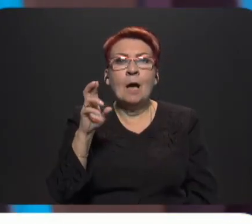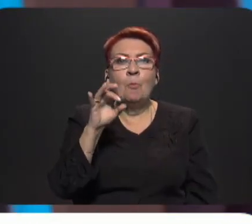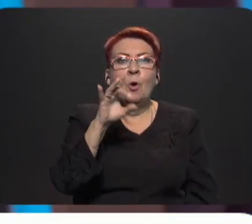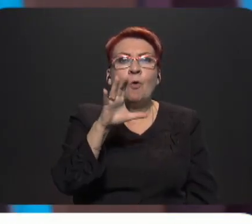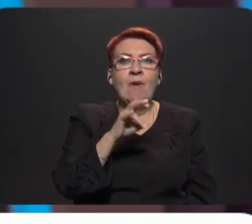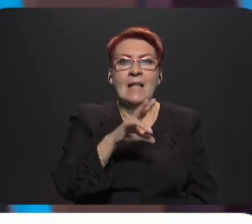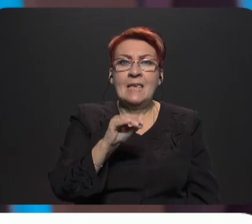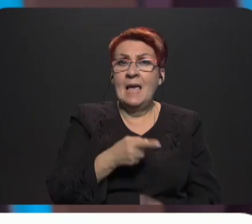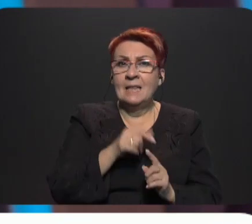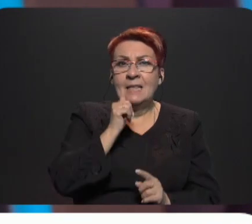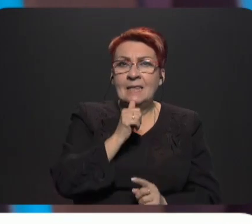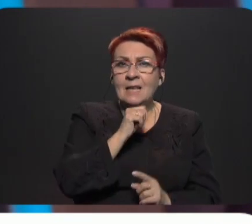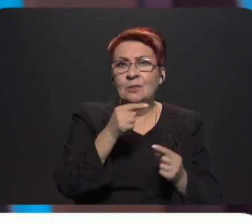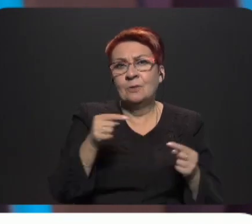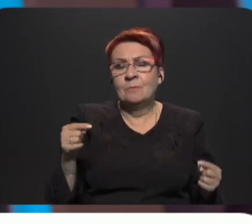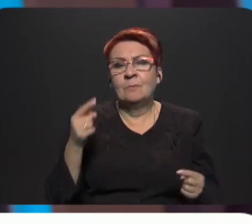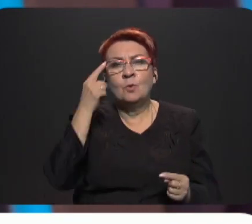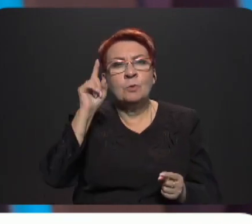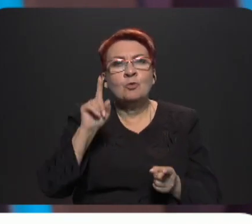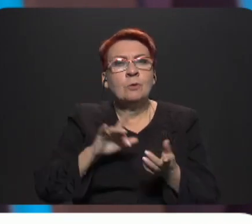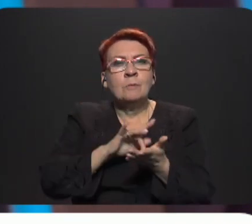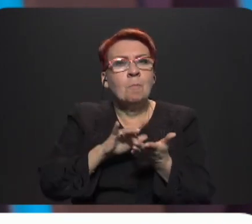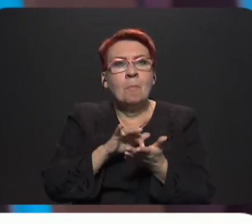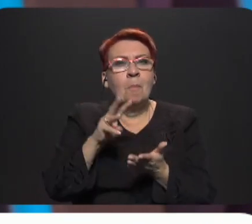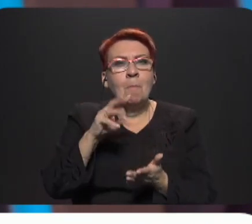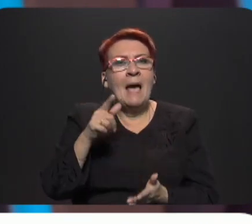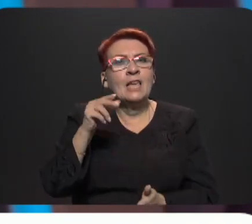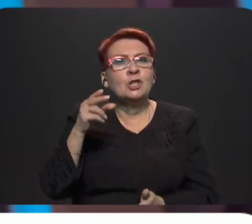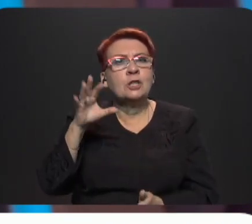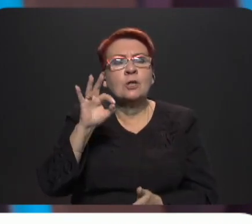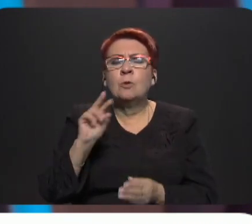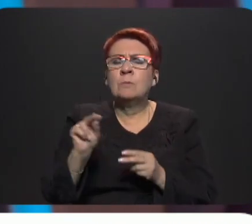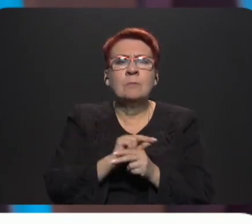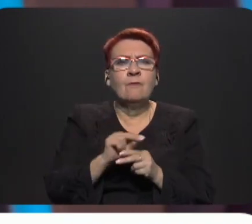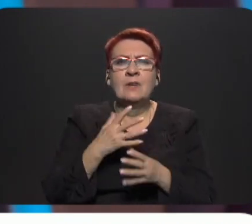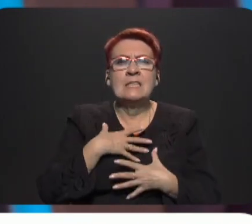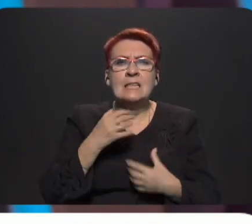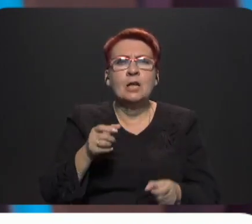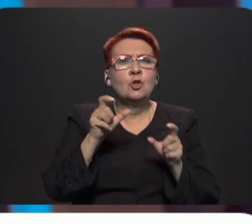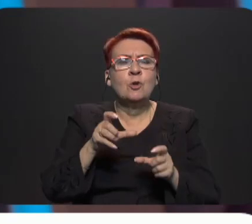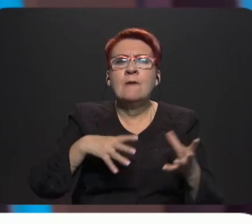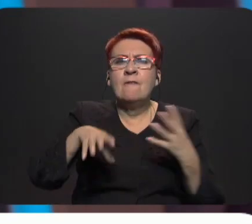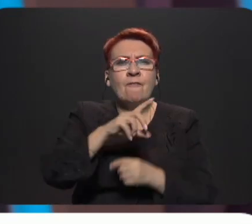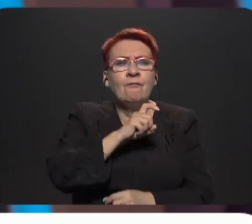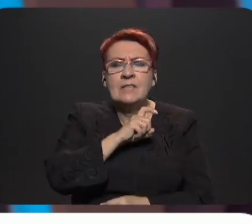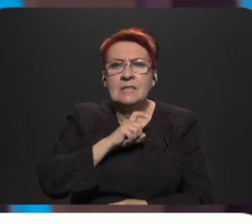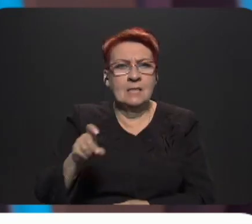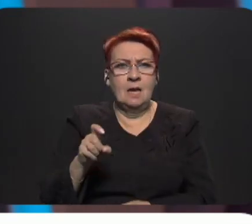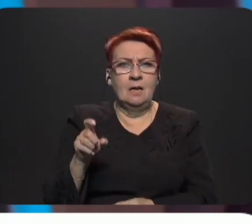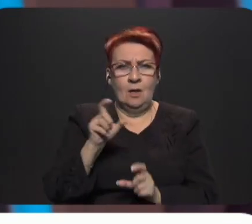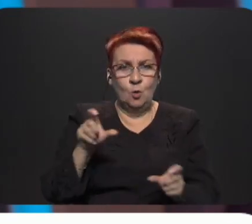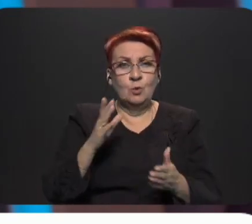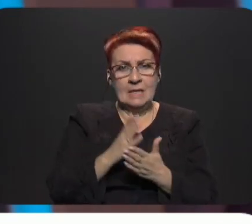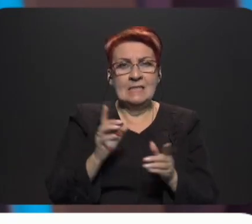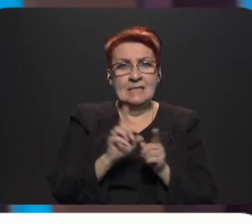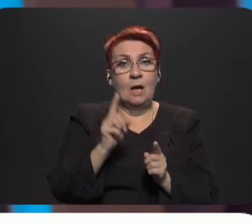просто к этому таинству относятся как к чему-то магическому, что оно буквально излечивает людей, вот всех до одного, и что